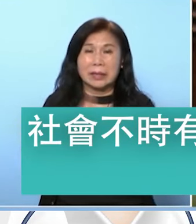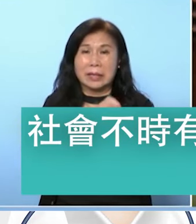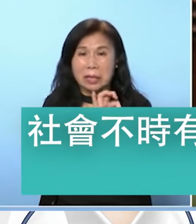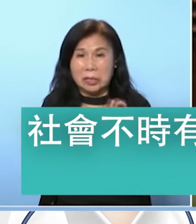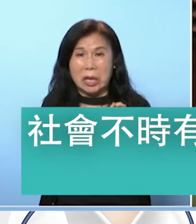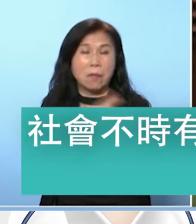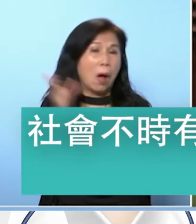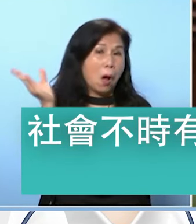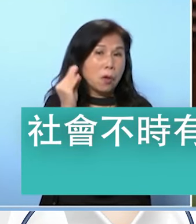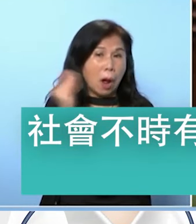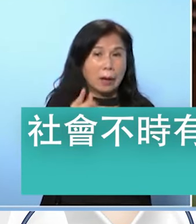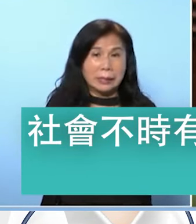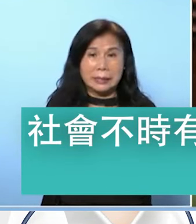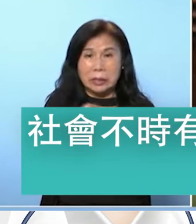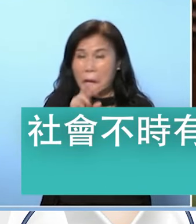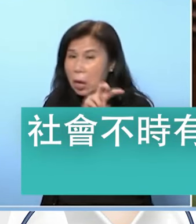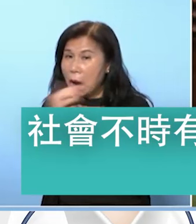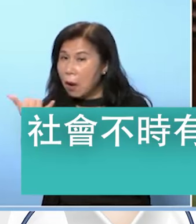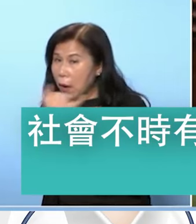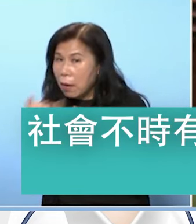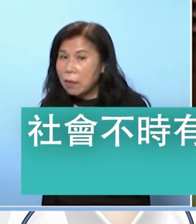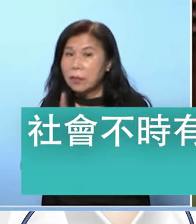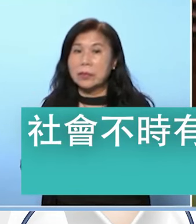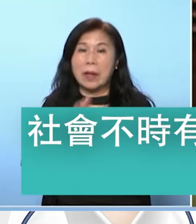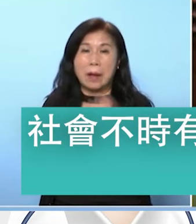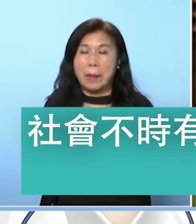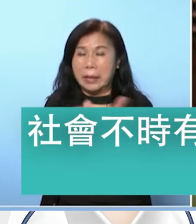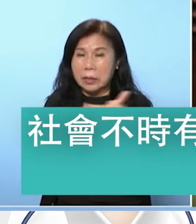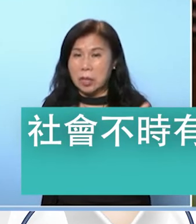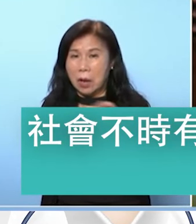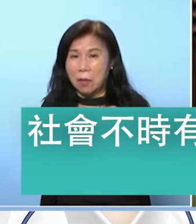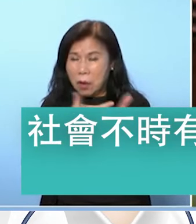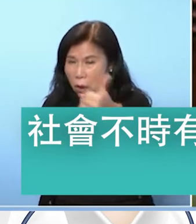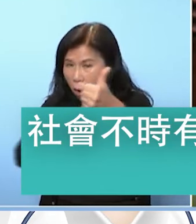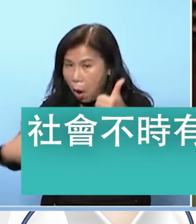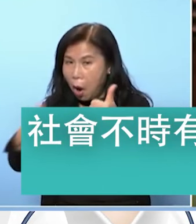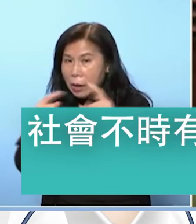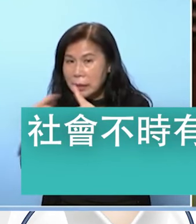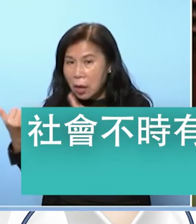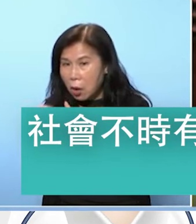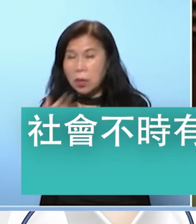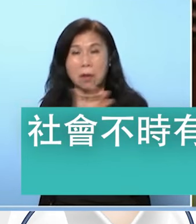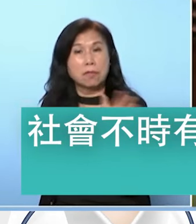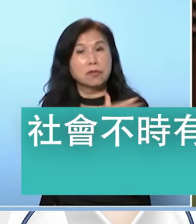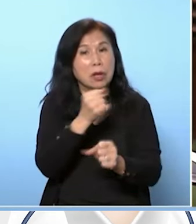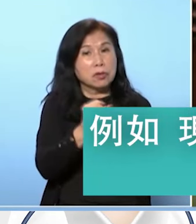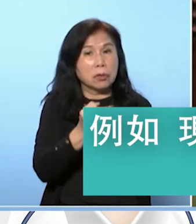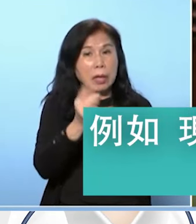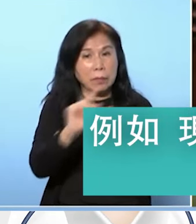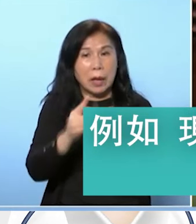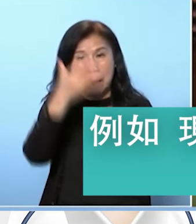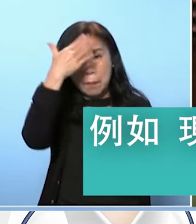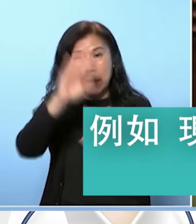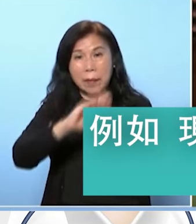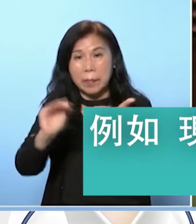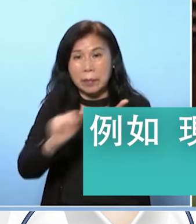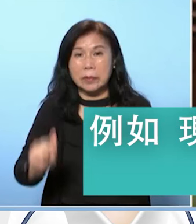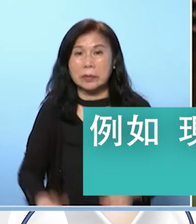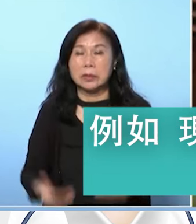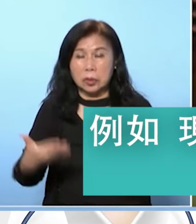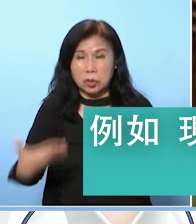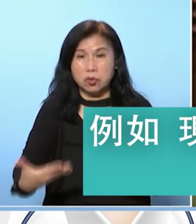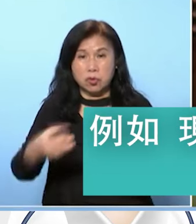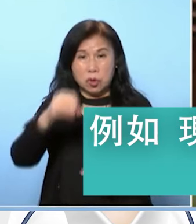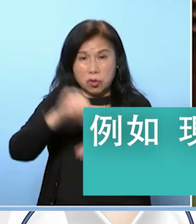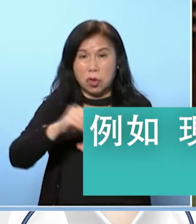時有聲音是要求檢討醫委會的組成和職能，這個是可以理解的。例如，現時條例